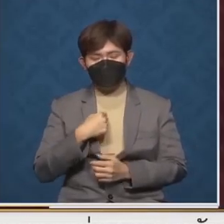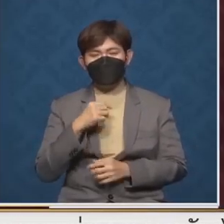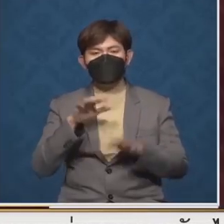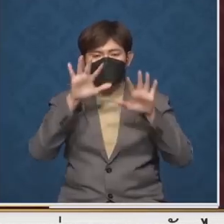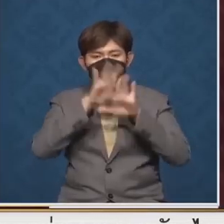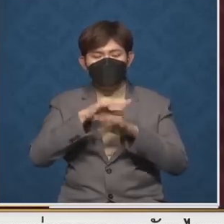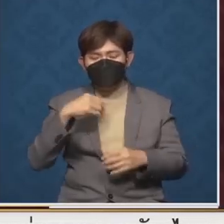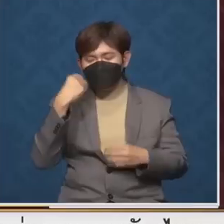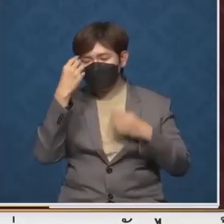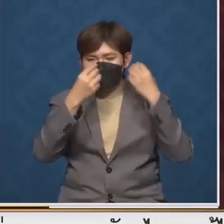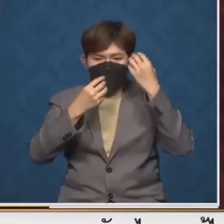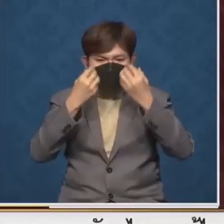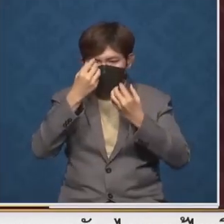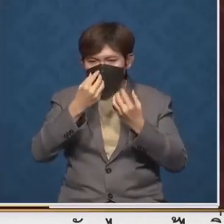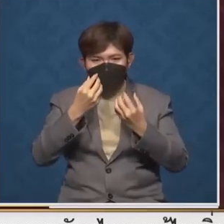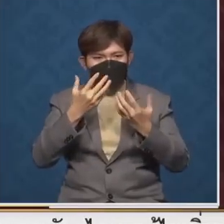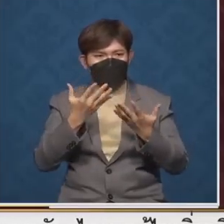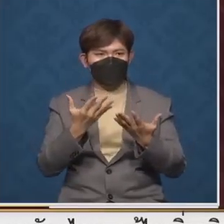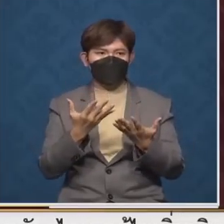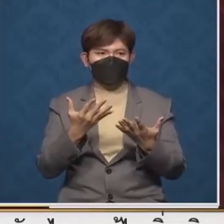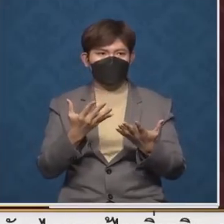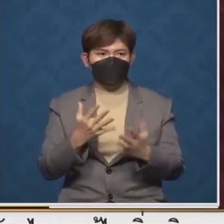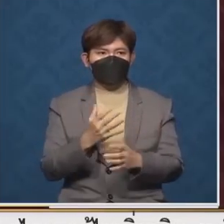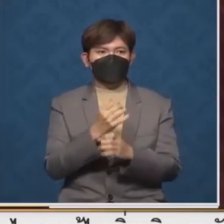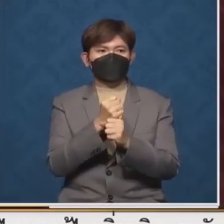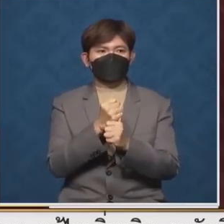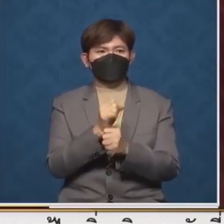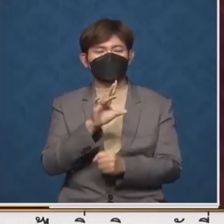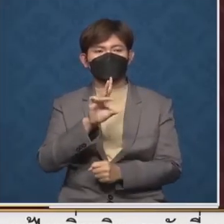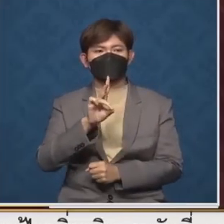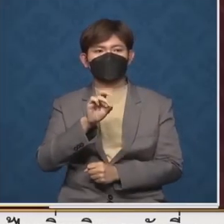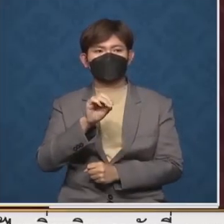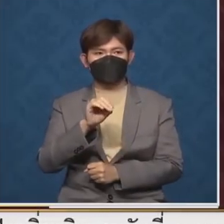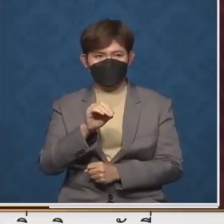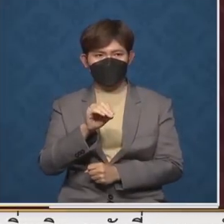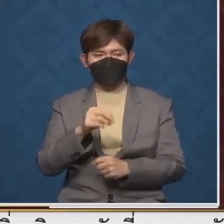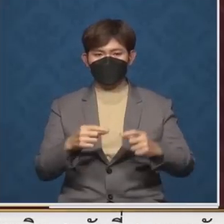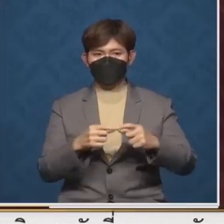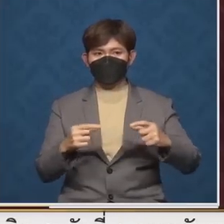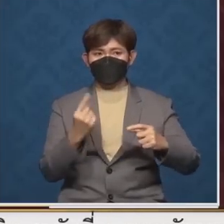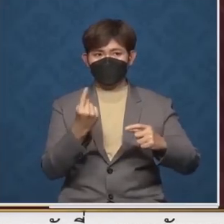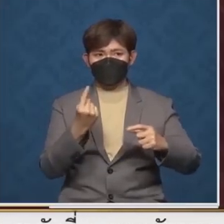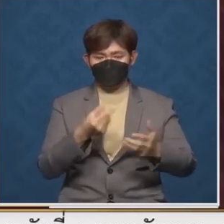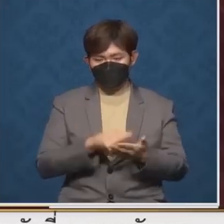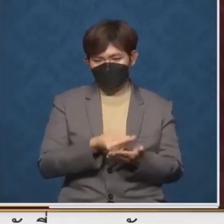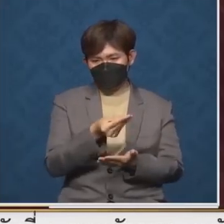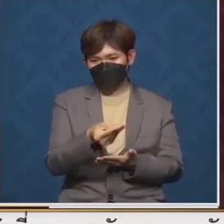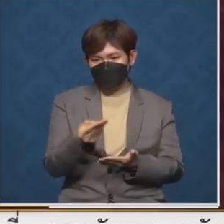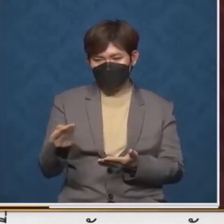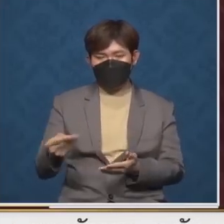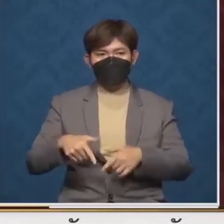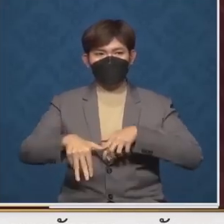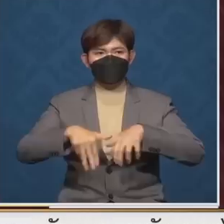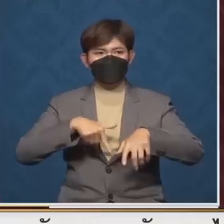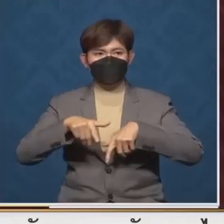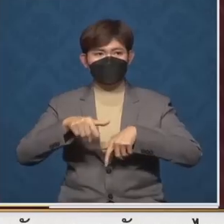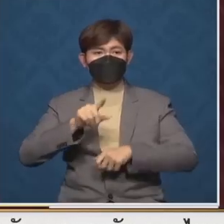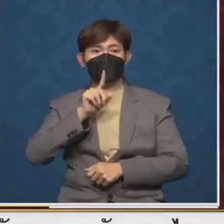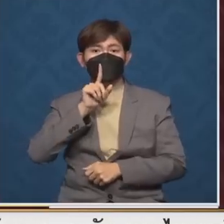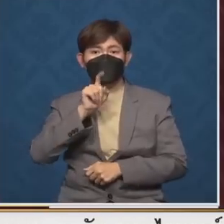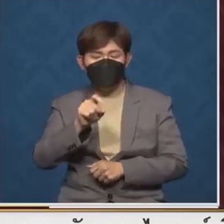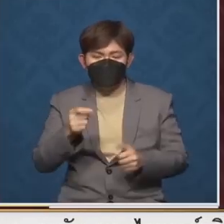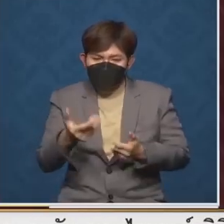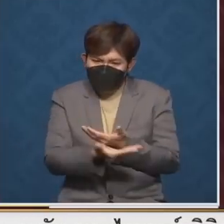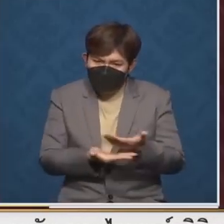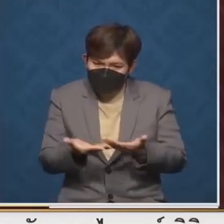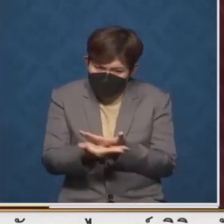พี่ยนาชุดละ 70 บาทก่อนจะออกไปแจกประชาชนผมถามทงก่อนนะับ ในเรื่องนี้มันมีค่เทศจริงที่ต้องพี่ยน